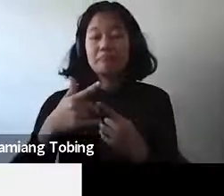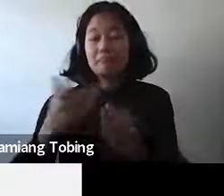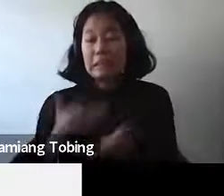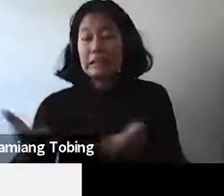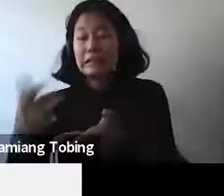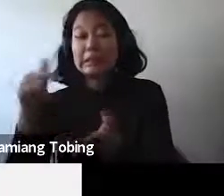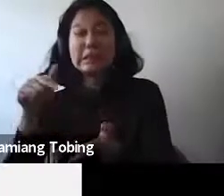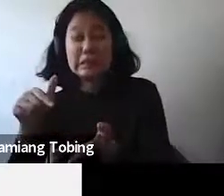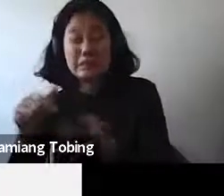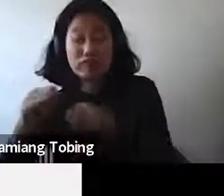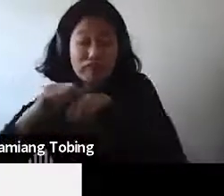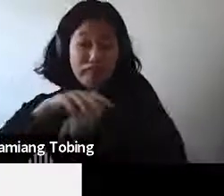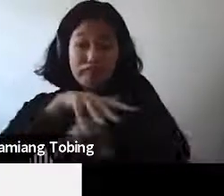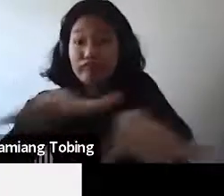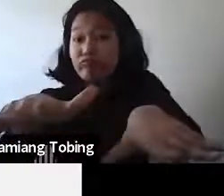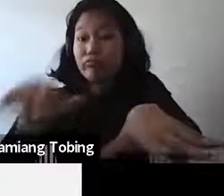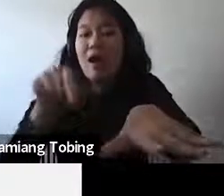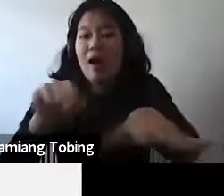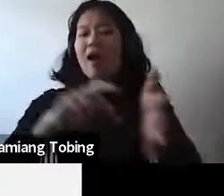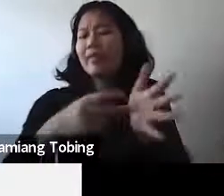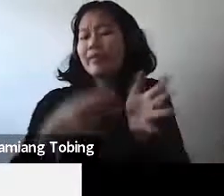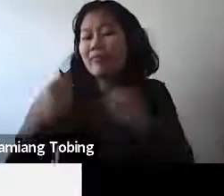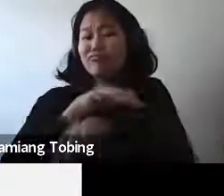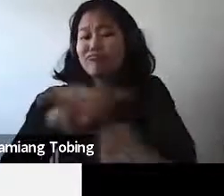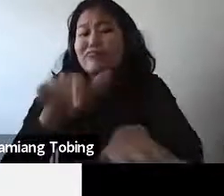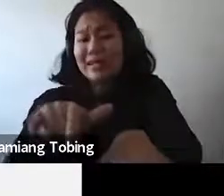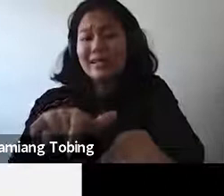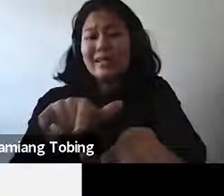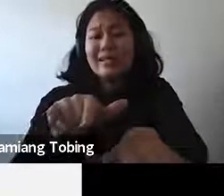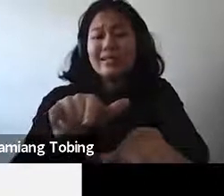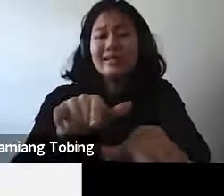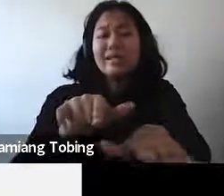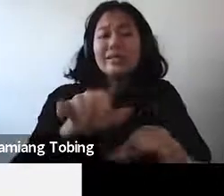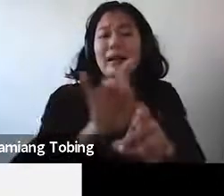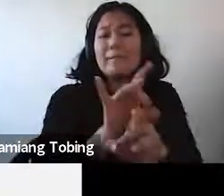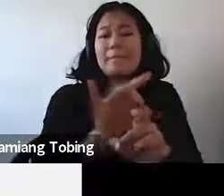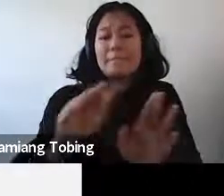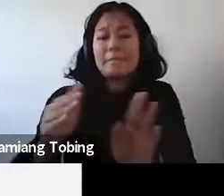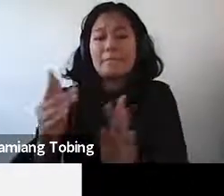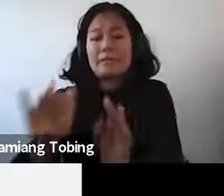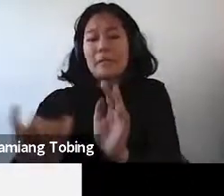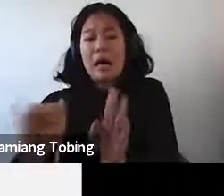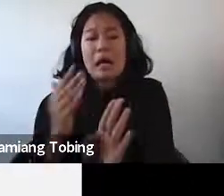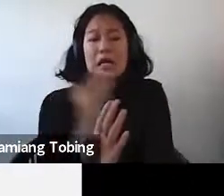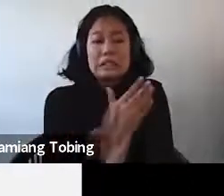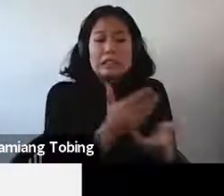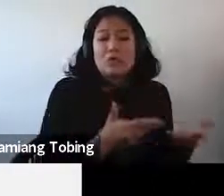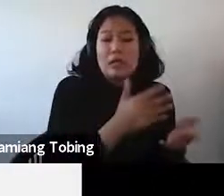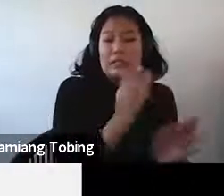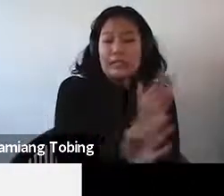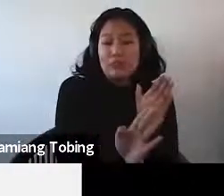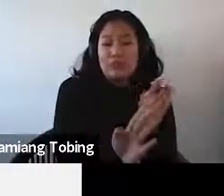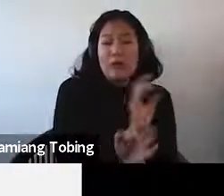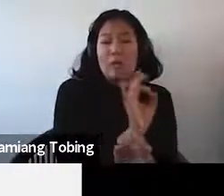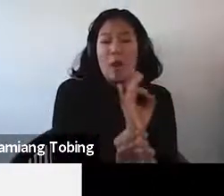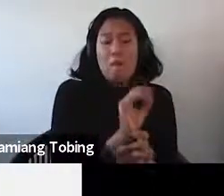berdampak kemana-mana, jadi memang dampaknya itu kan berbeda sekali dengan krisis sebelumnya, dan ini tidak ada mungkin di textbook